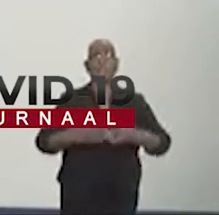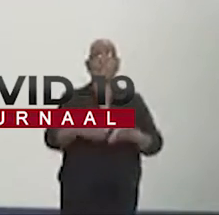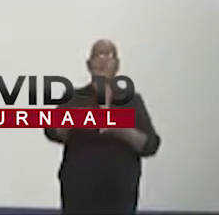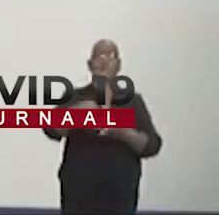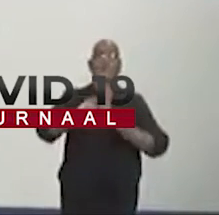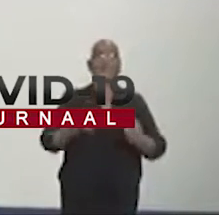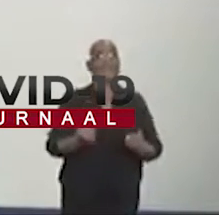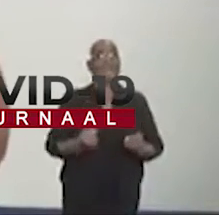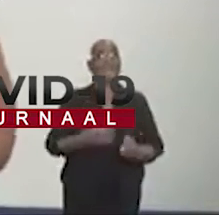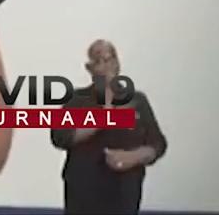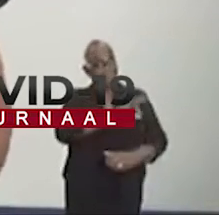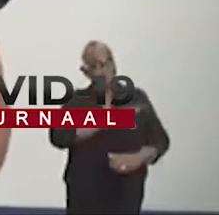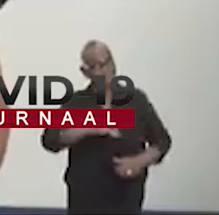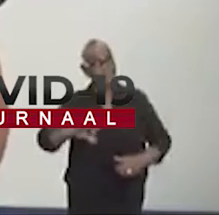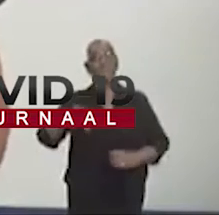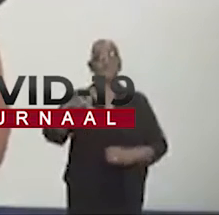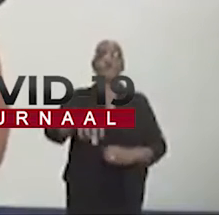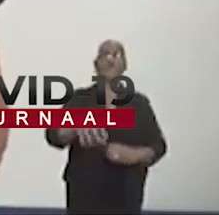dorp.